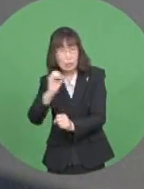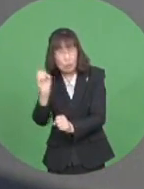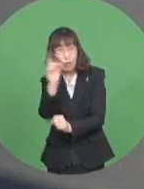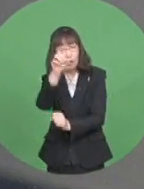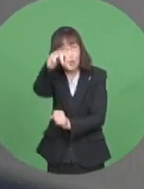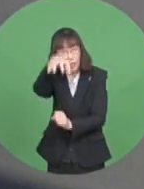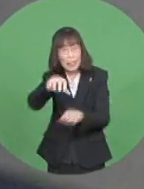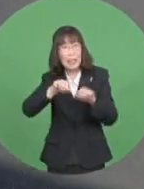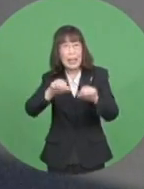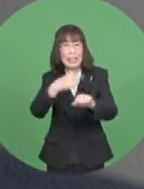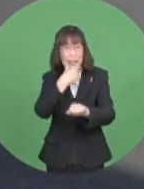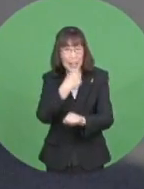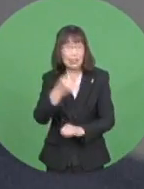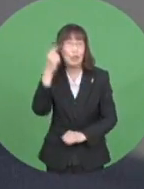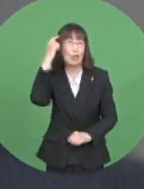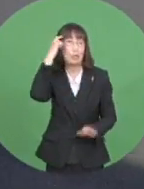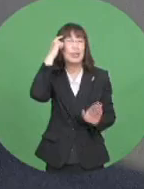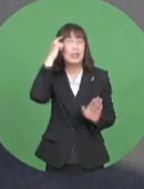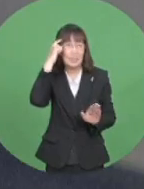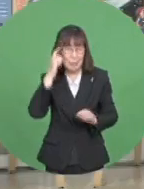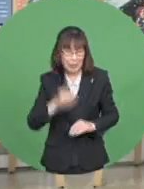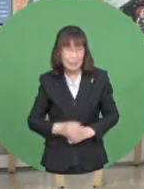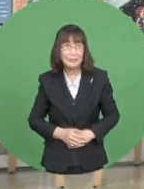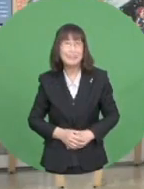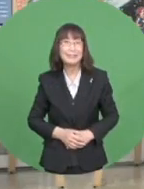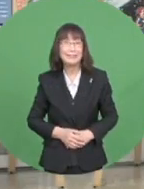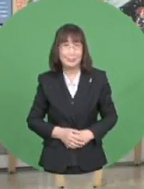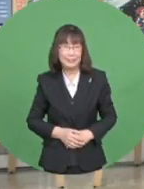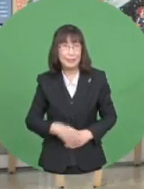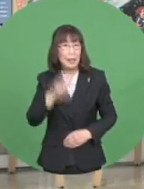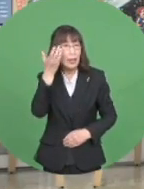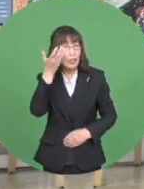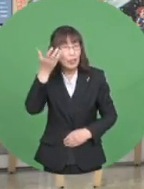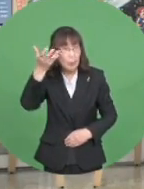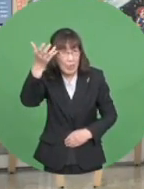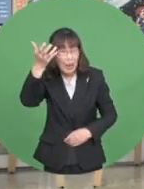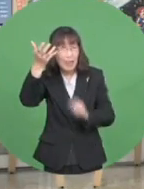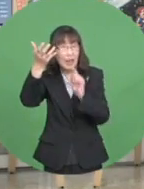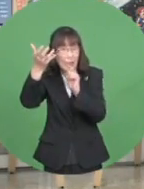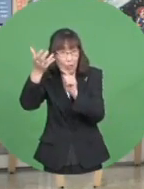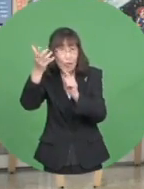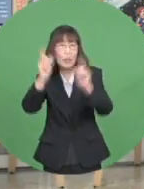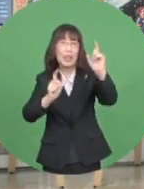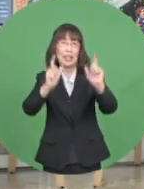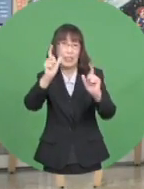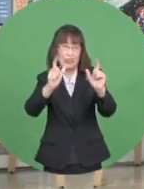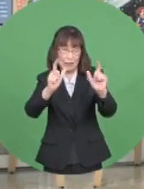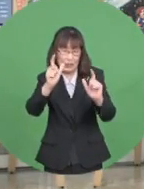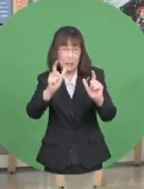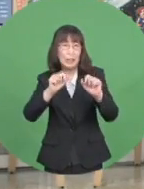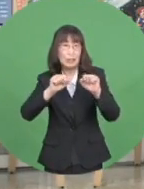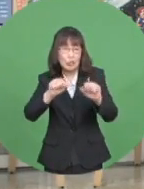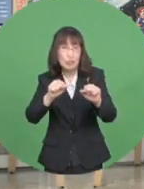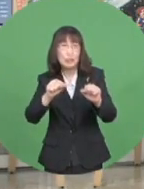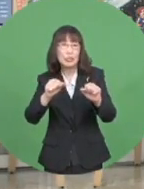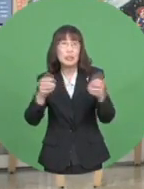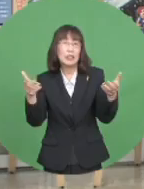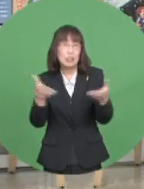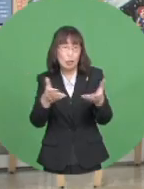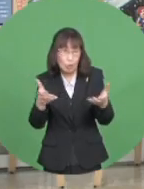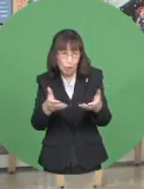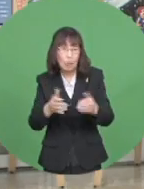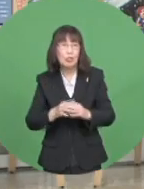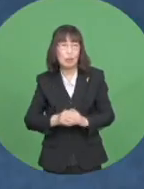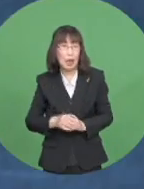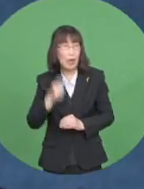どっかでやりたいなと思ってます。 夢を形にする仕事や、それ